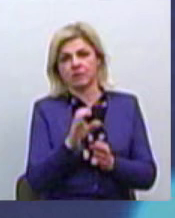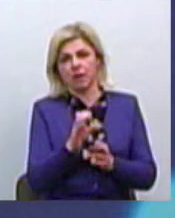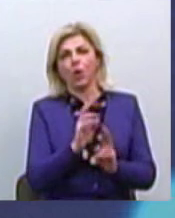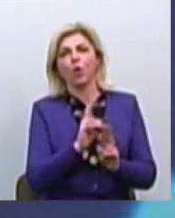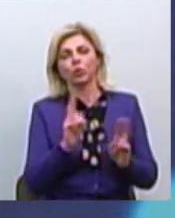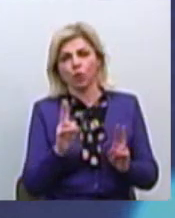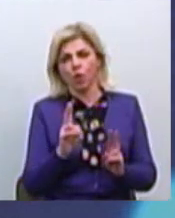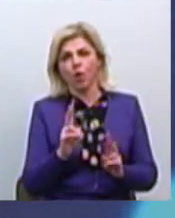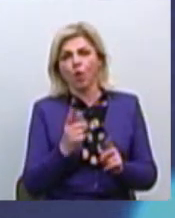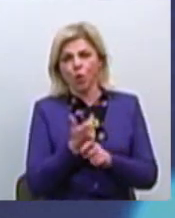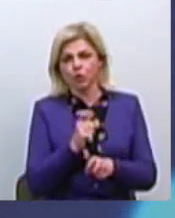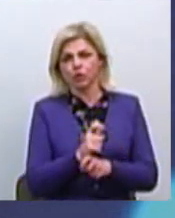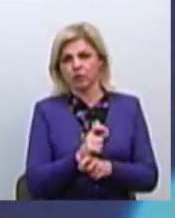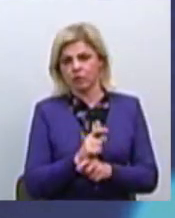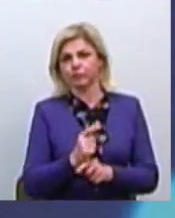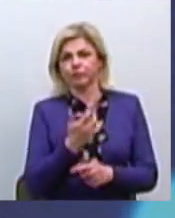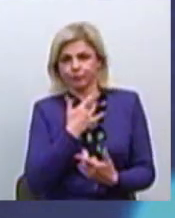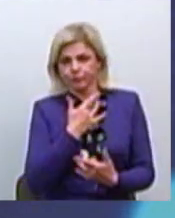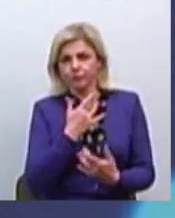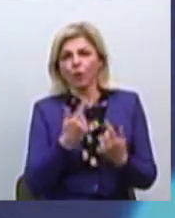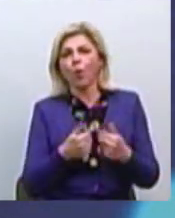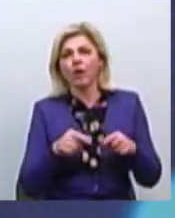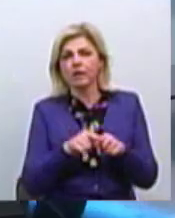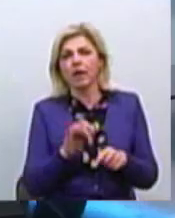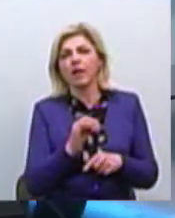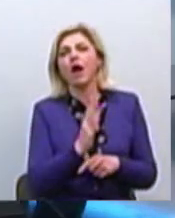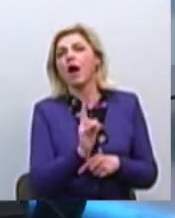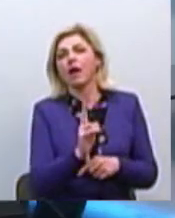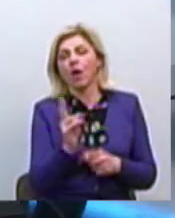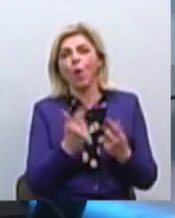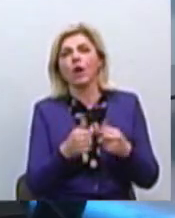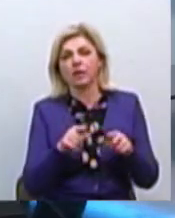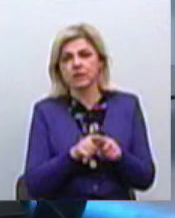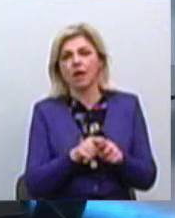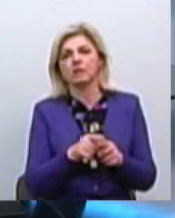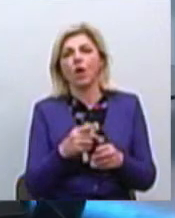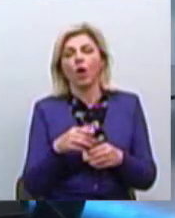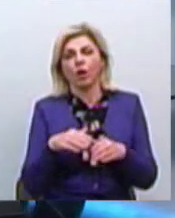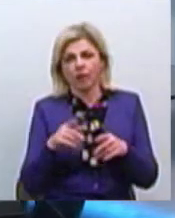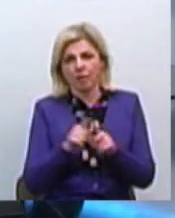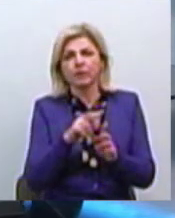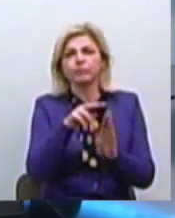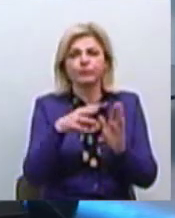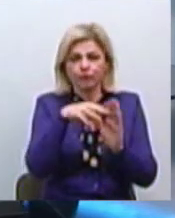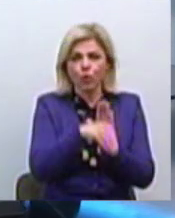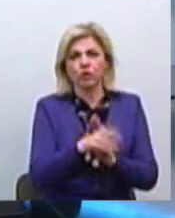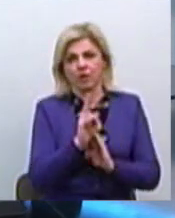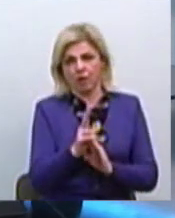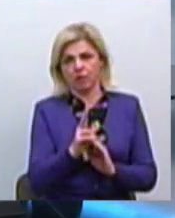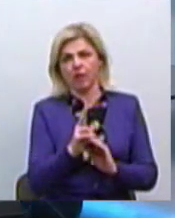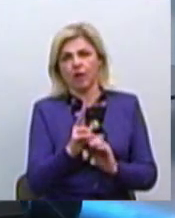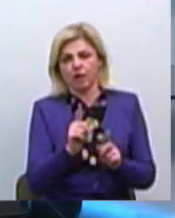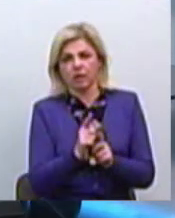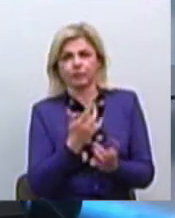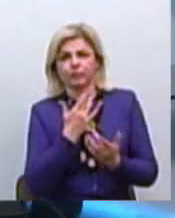налаштованих організацій і які організації відносяться до радикально налаштованих? Ну, радикально налаштовані – це